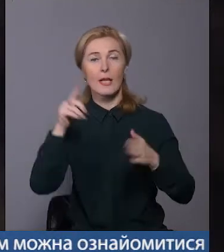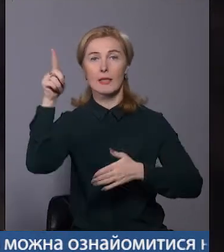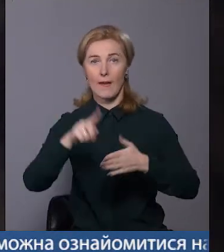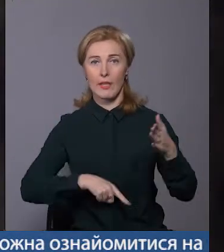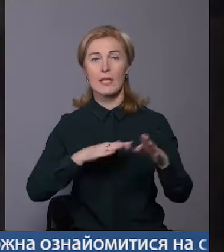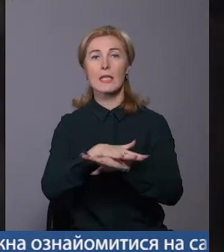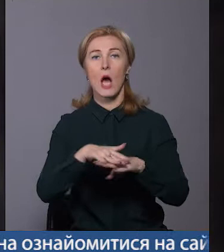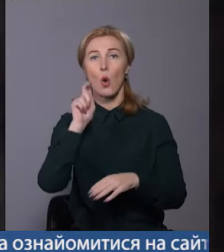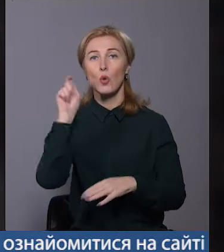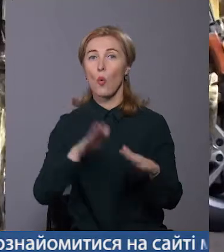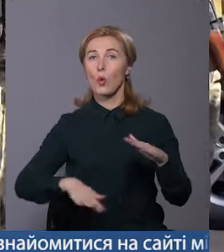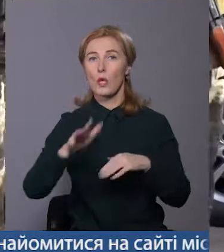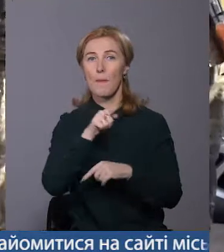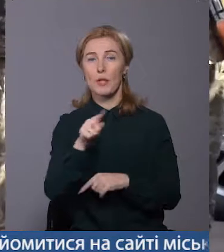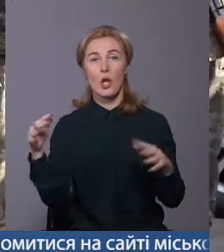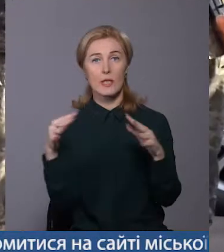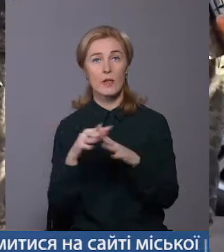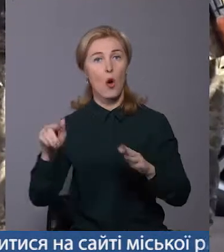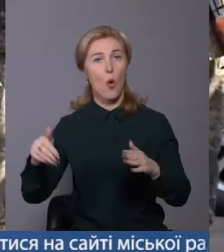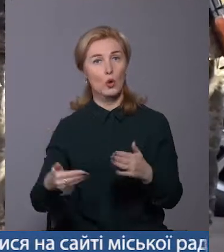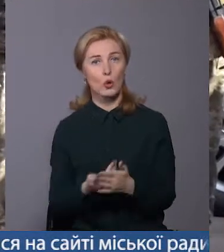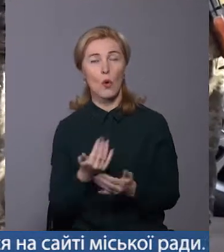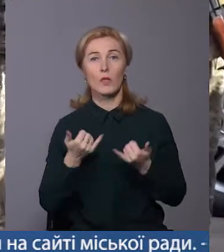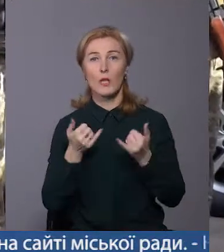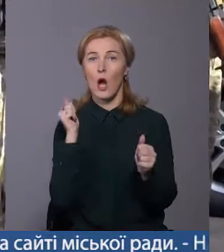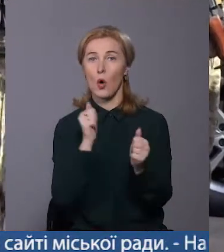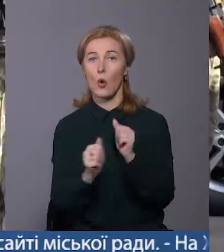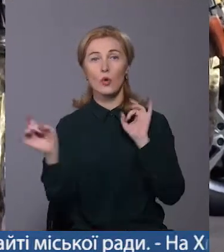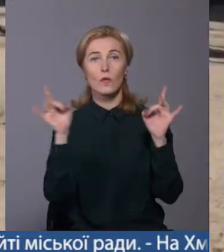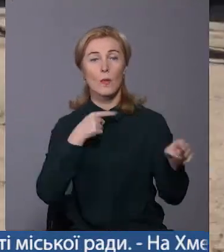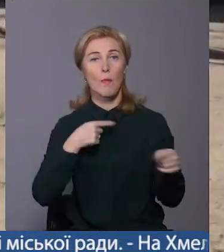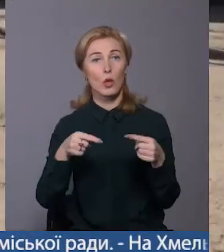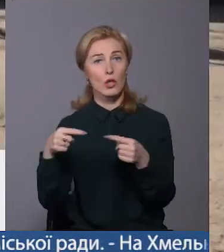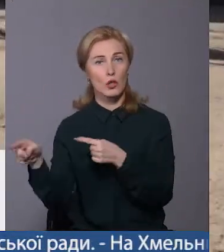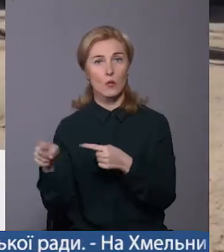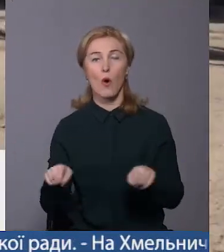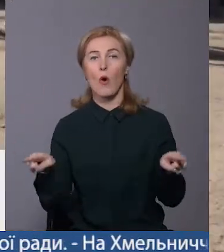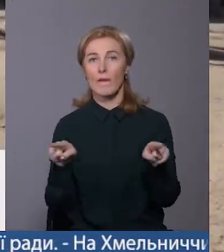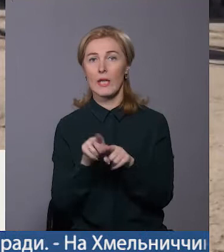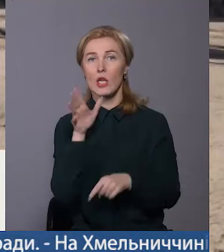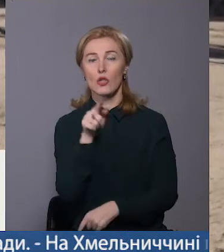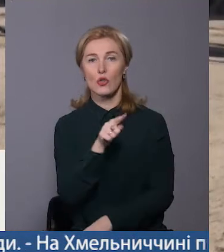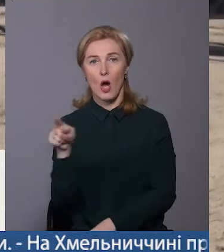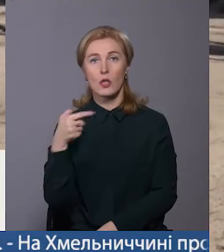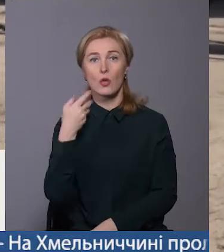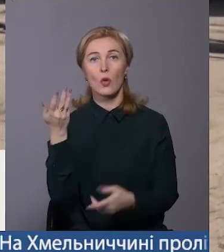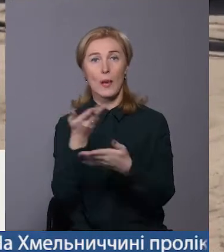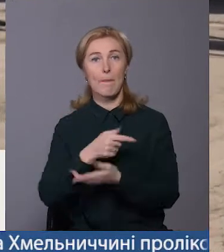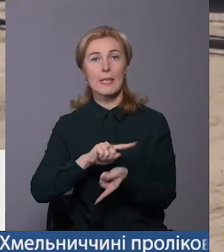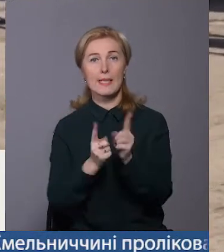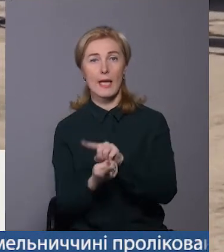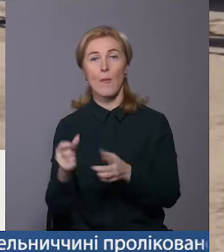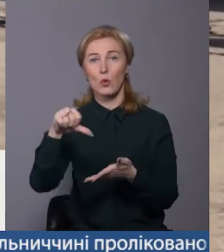народу України. Під час війни оновлена вона для кожного звучить по-іншому. Такий час, коли ми стаємо